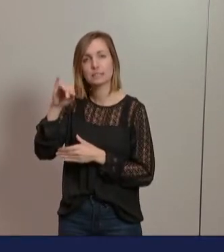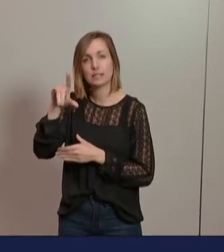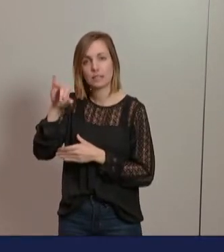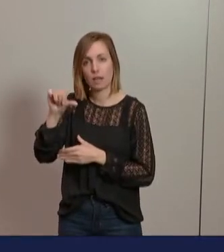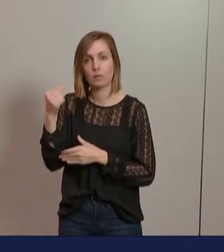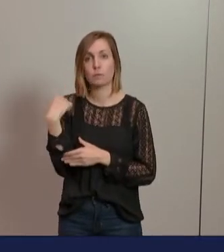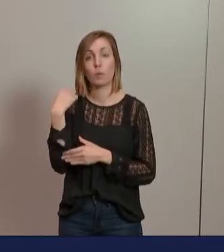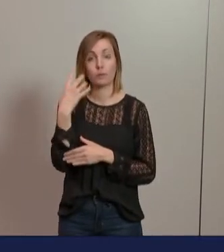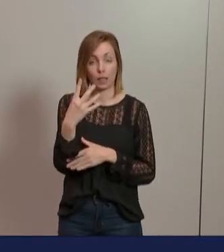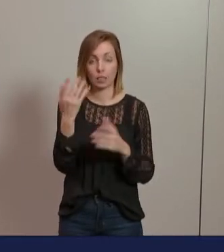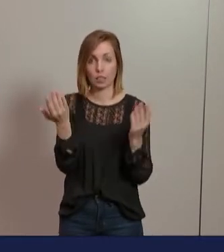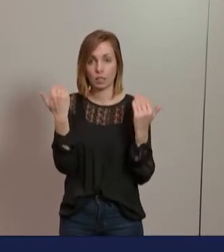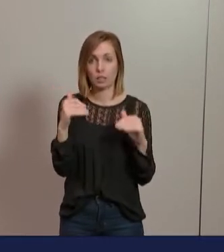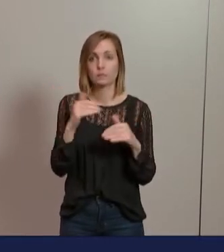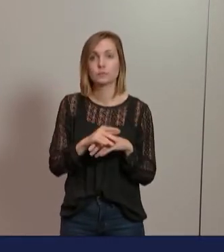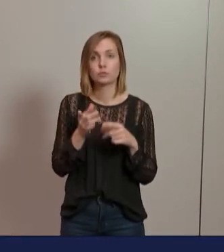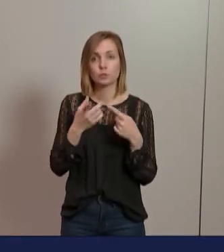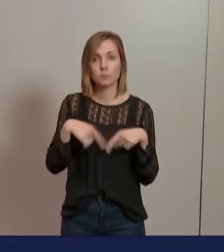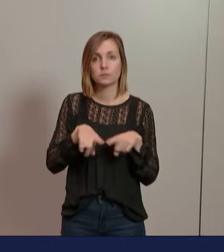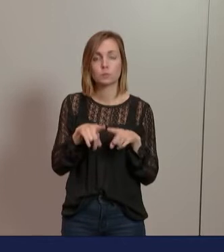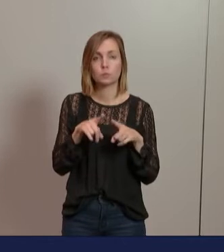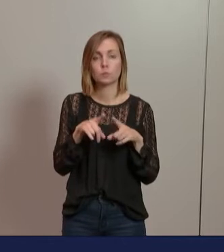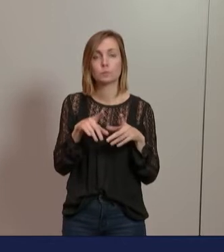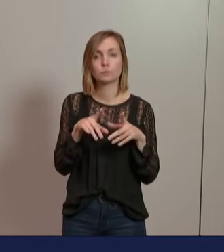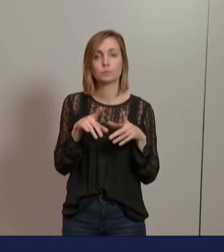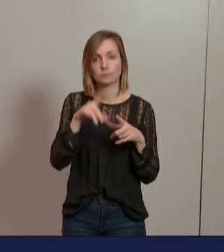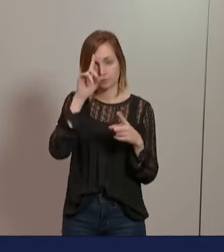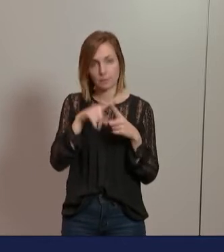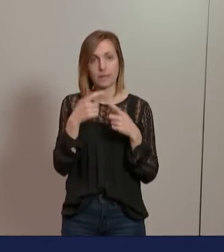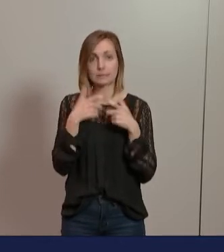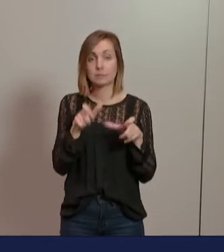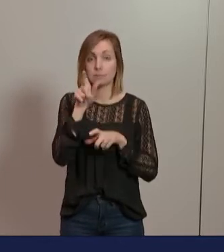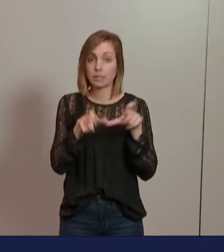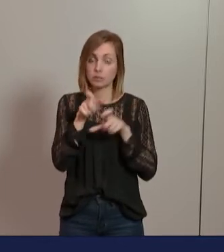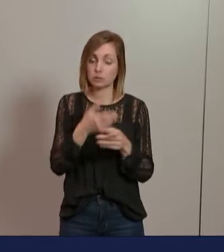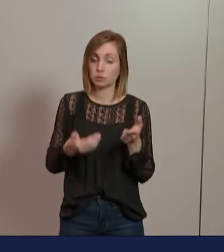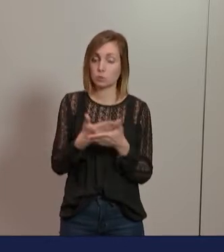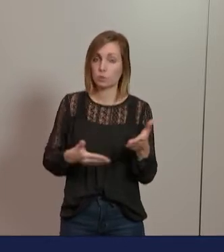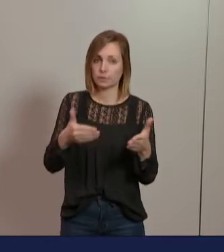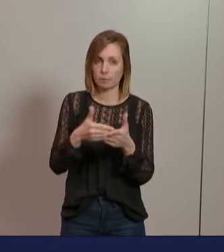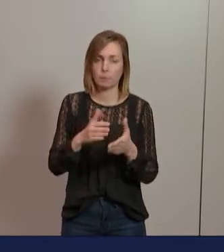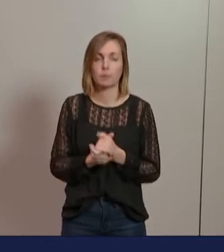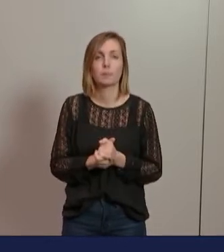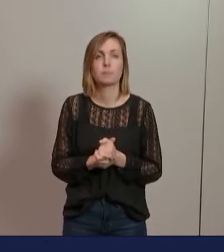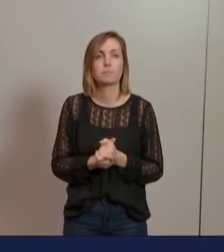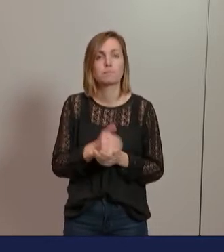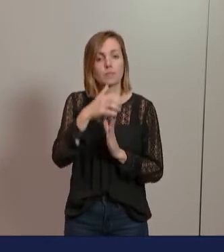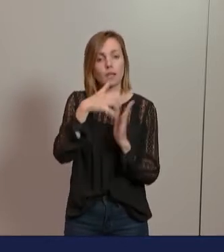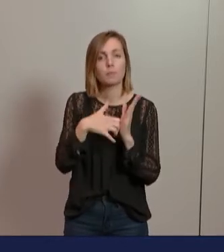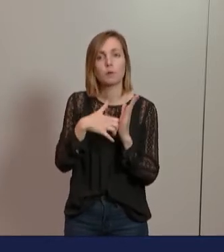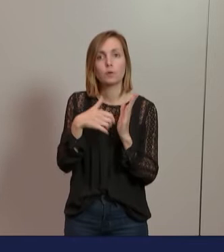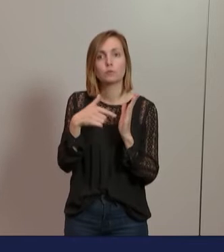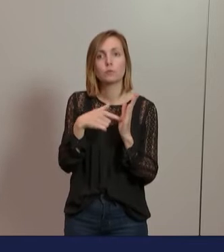Délibération numéro 4, Commission communale pour l'accessibilité des personnes en situation de handicap, avec le rapport